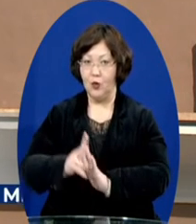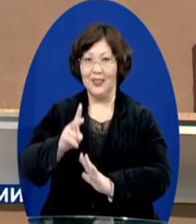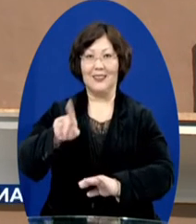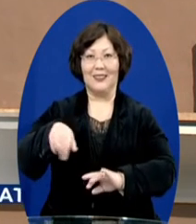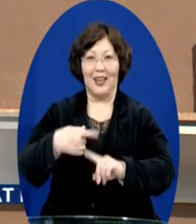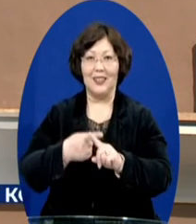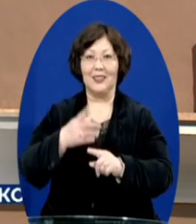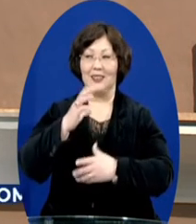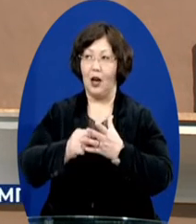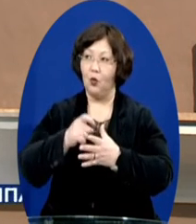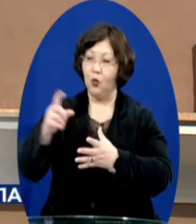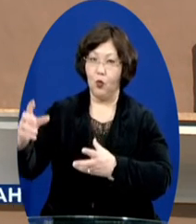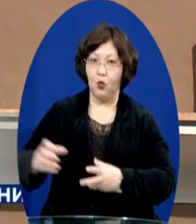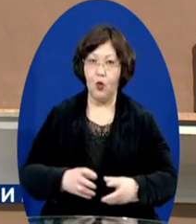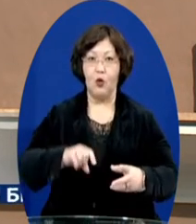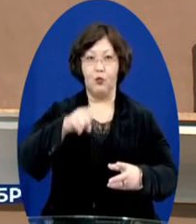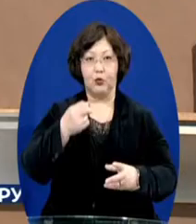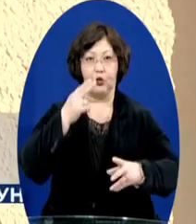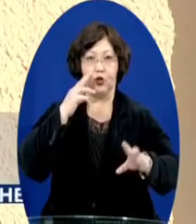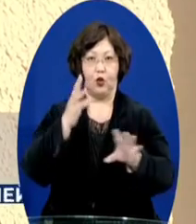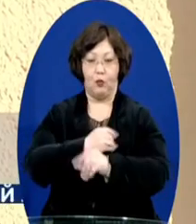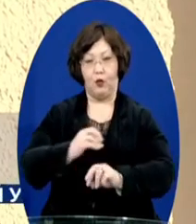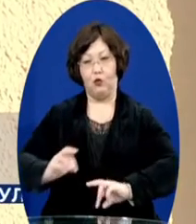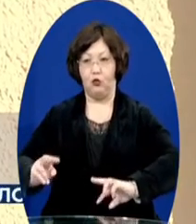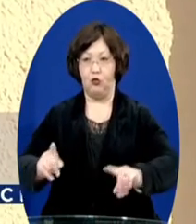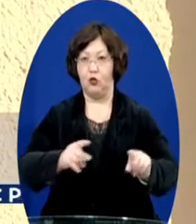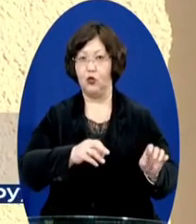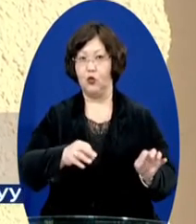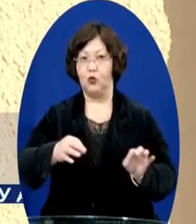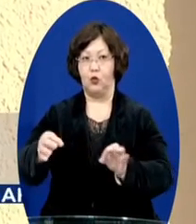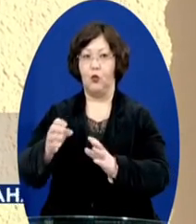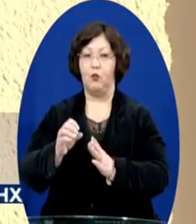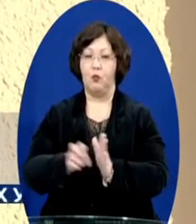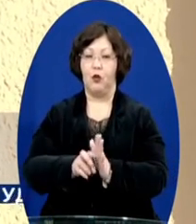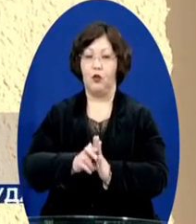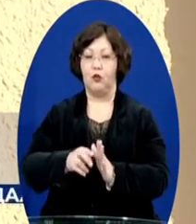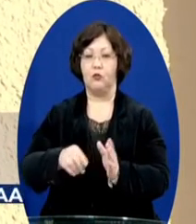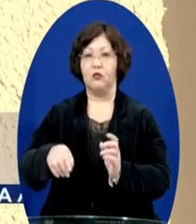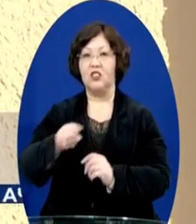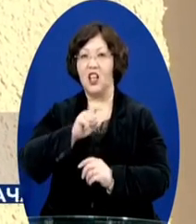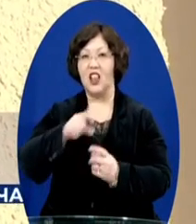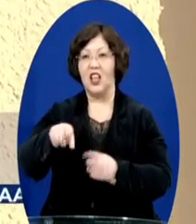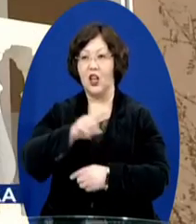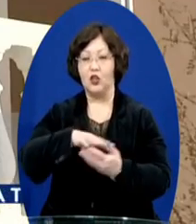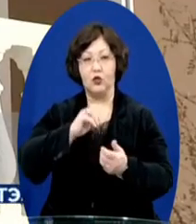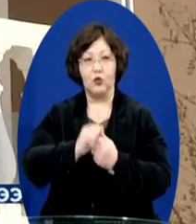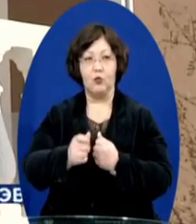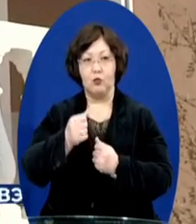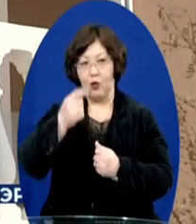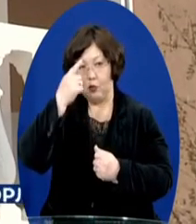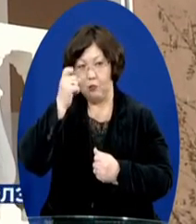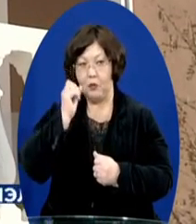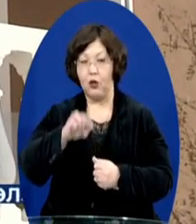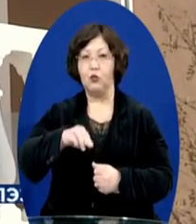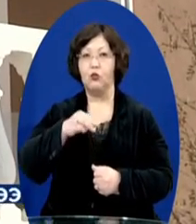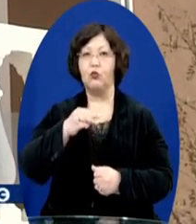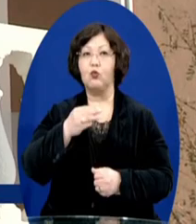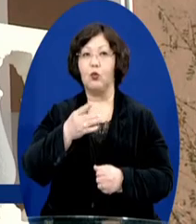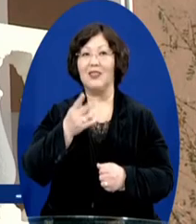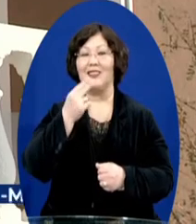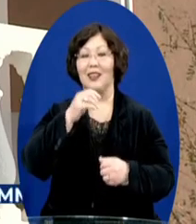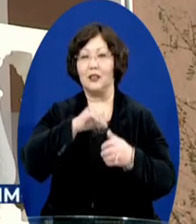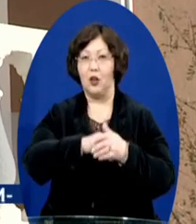сүлжилт, бүтцийн өөрчлөлт хийгээд сунгаад явах сонголт бий. Зээлийн иргэн төлөлтийн мөнгийг Монгол банкнд түр данс нээж 2023 онд төлөх